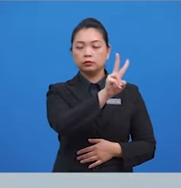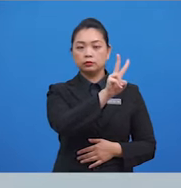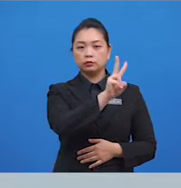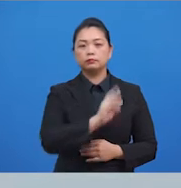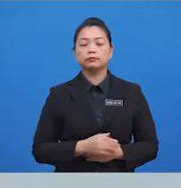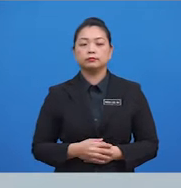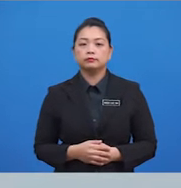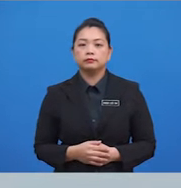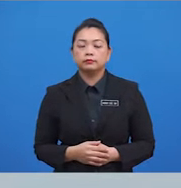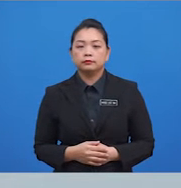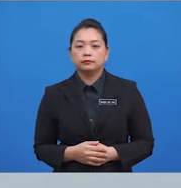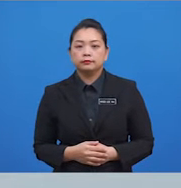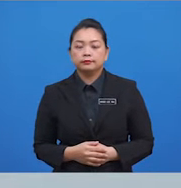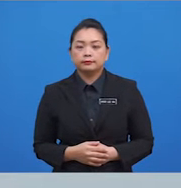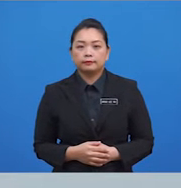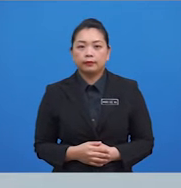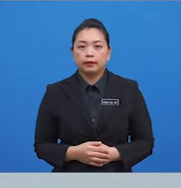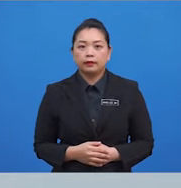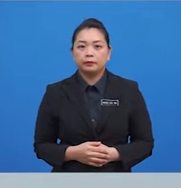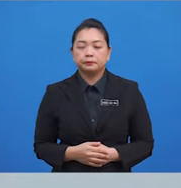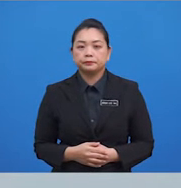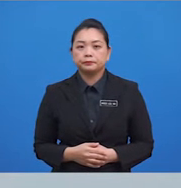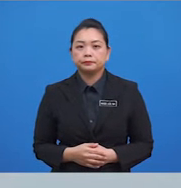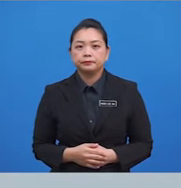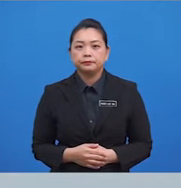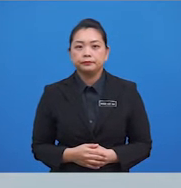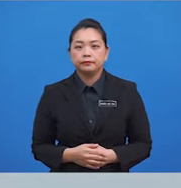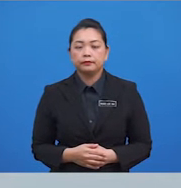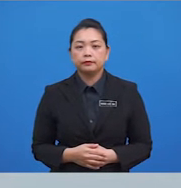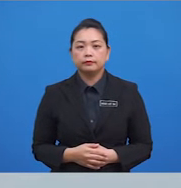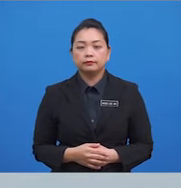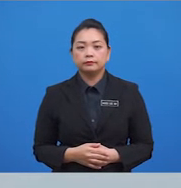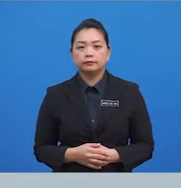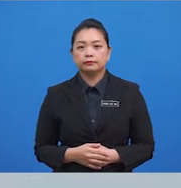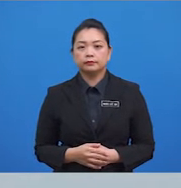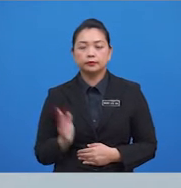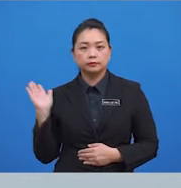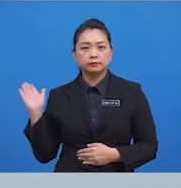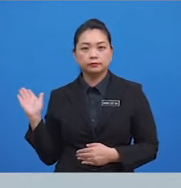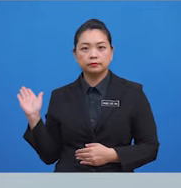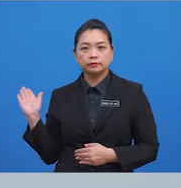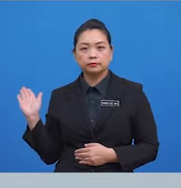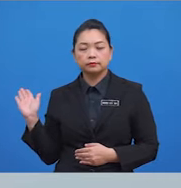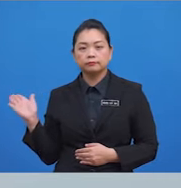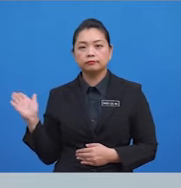301.71 cm persegi. Seterusnya, sila lihat soalan keempat di